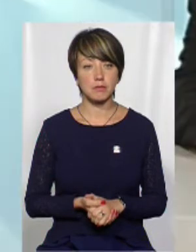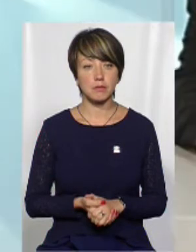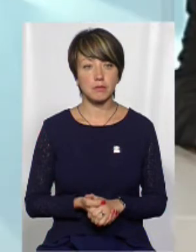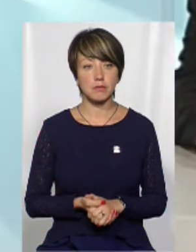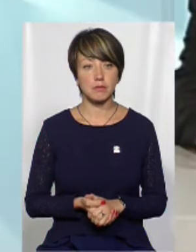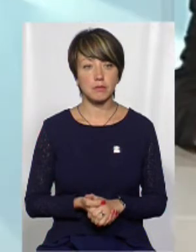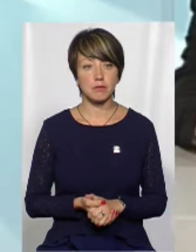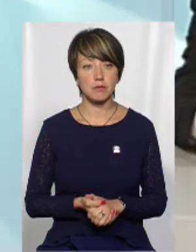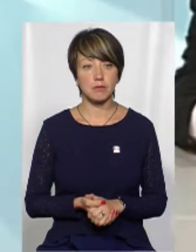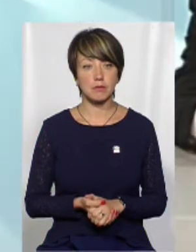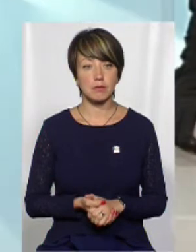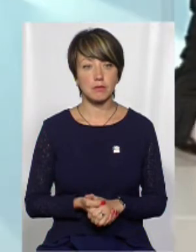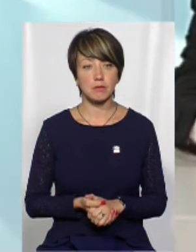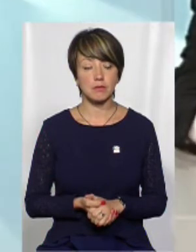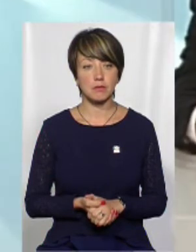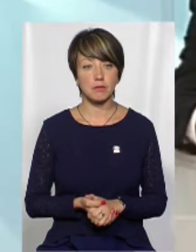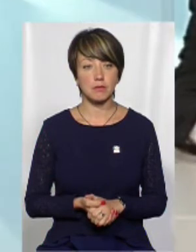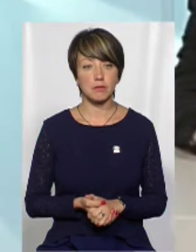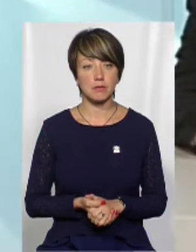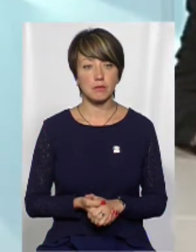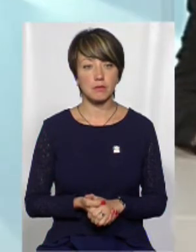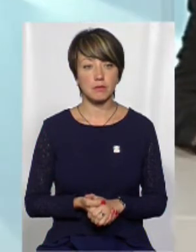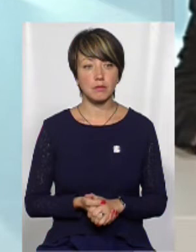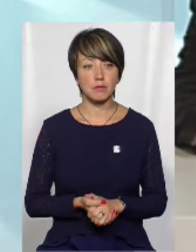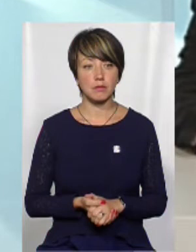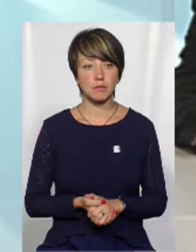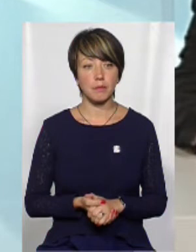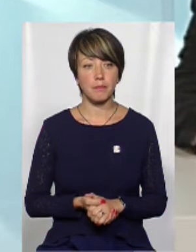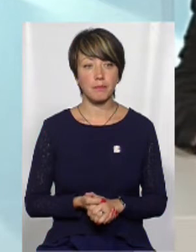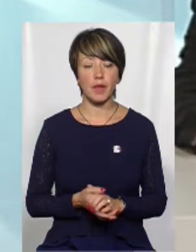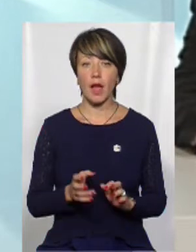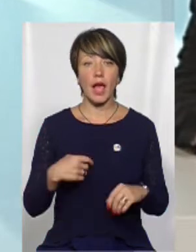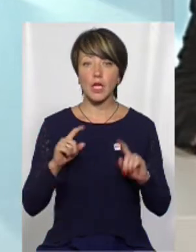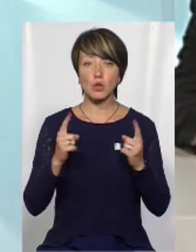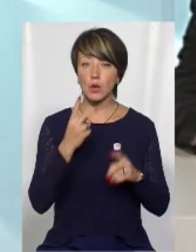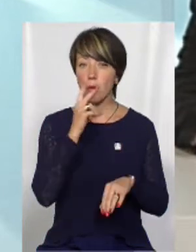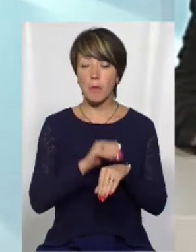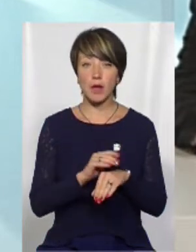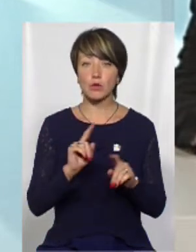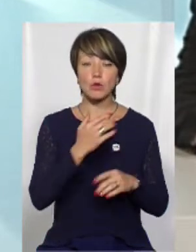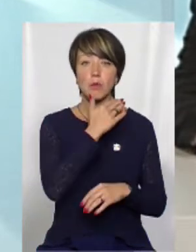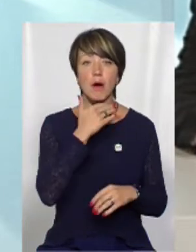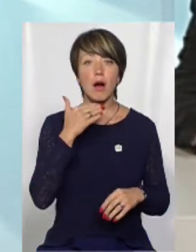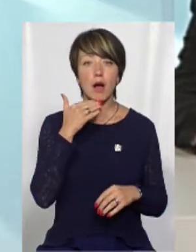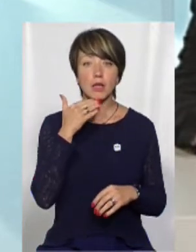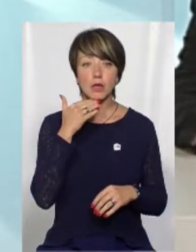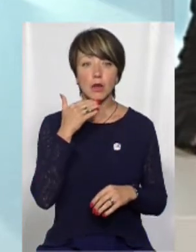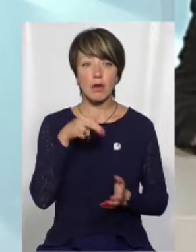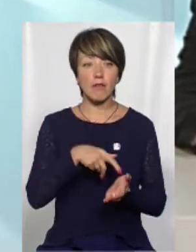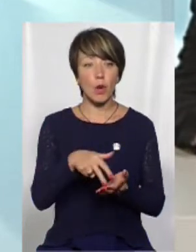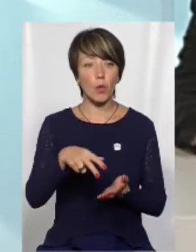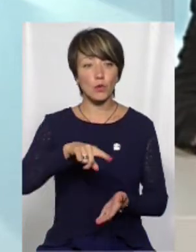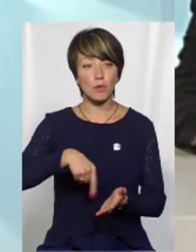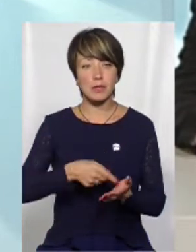sors pas beaucoup, je suis dans mon petit monde à moi. Не дуже він помітив, оскільки він не досить багато виходить